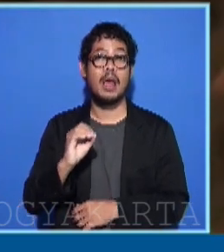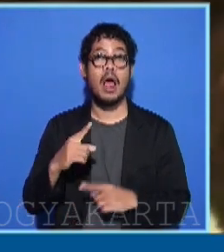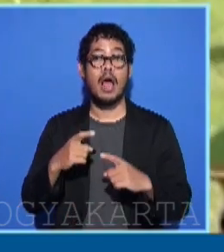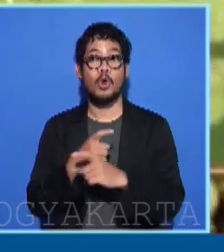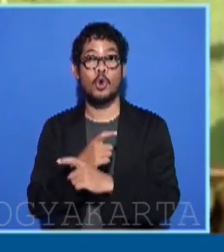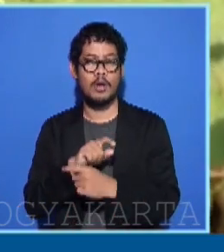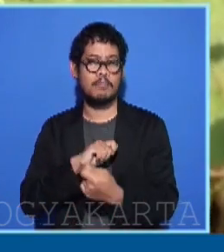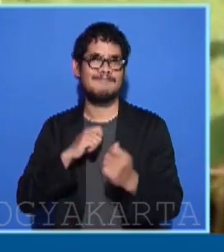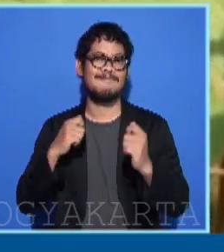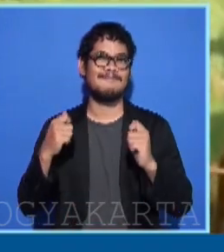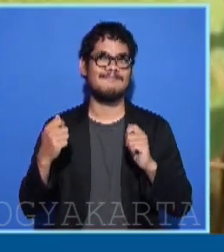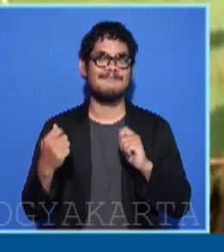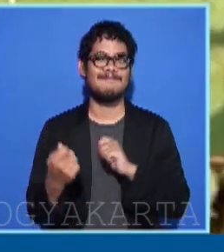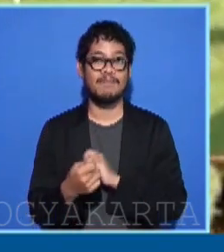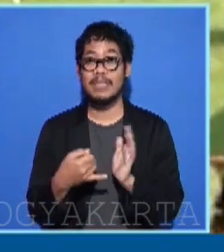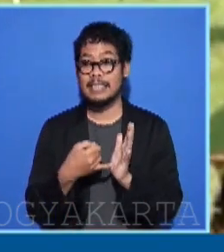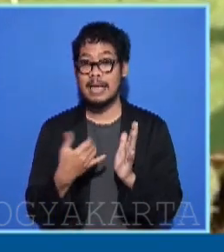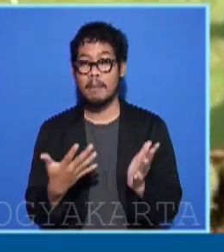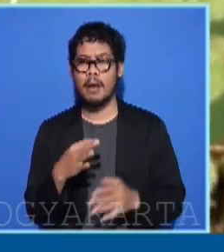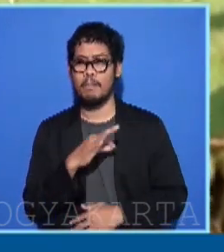zatzat sanesipun ingkang